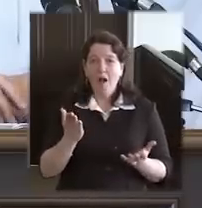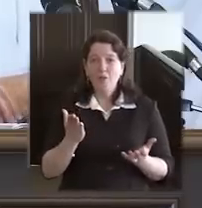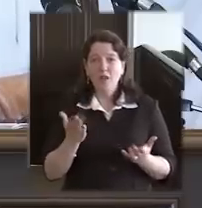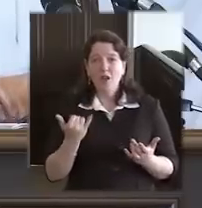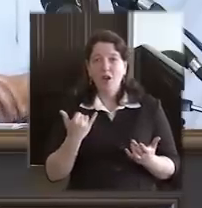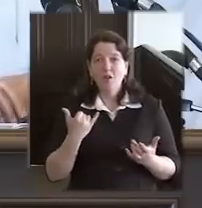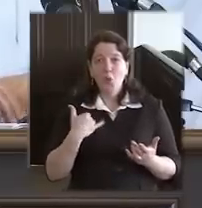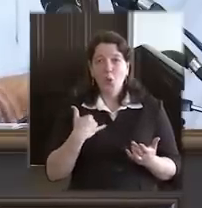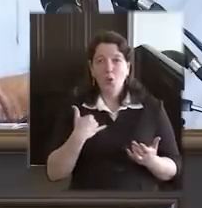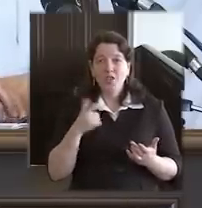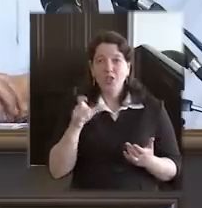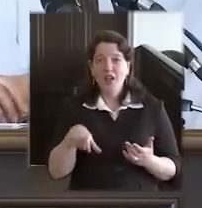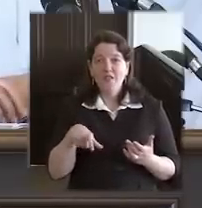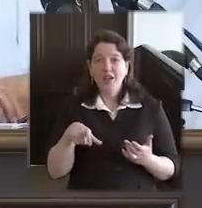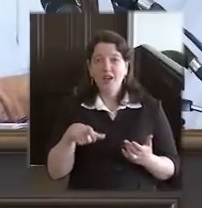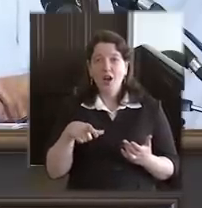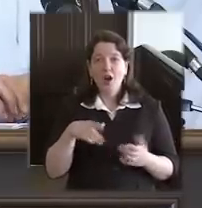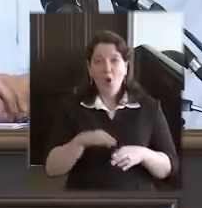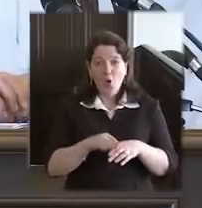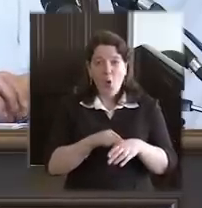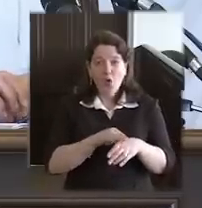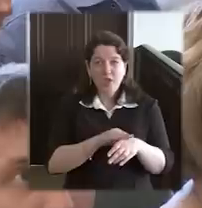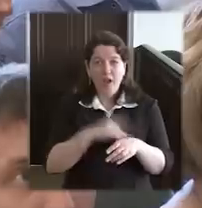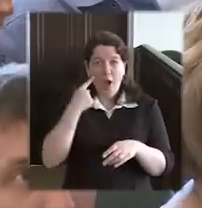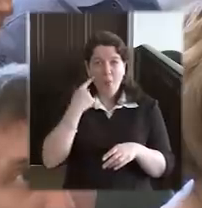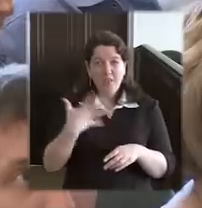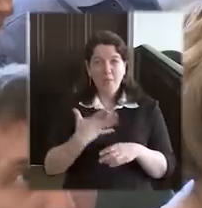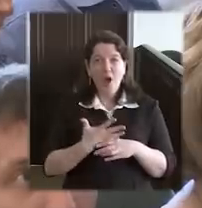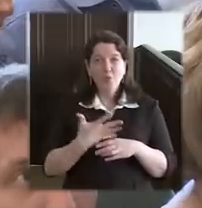У нас часто ведь кожа умнее головы.